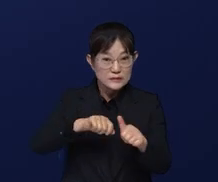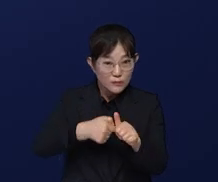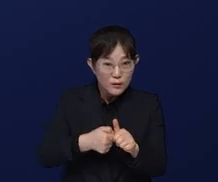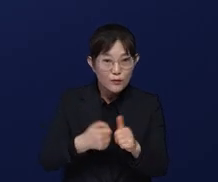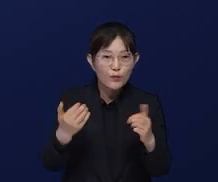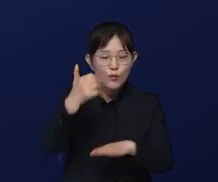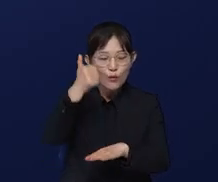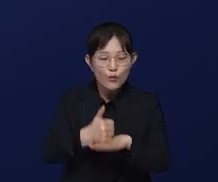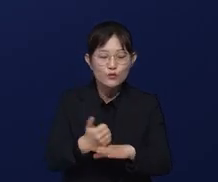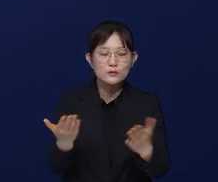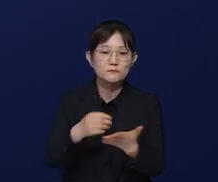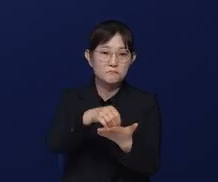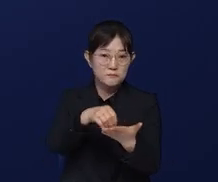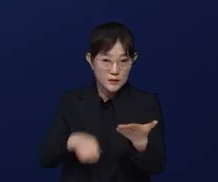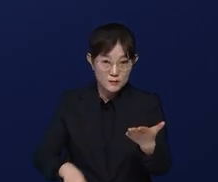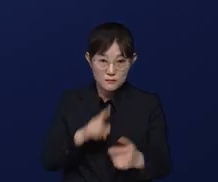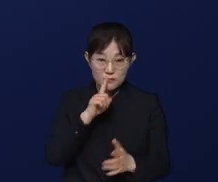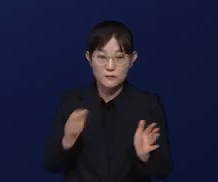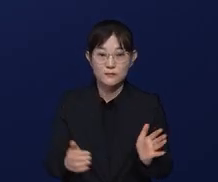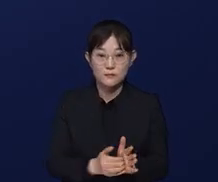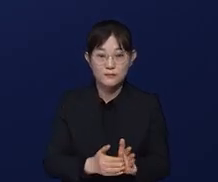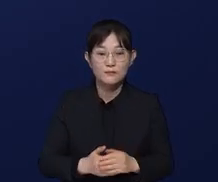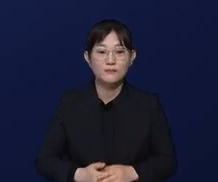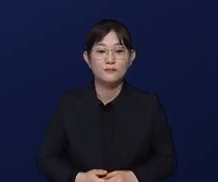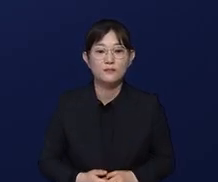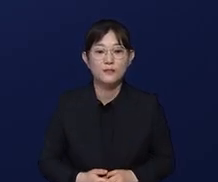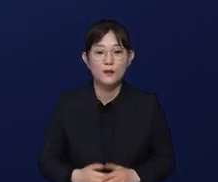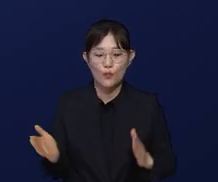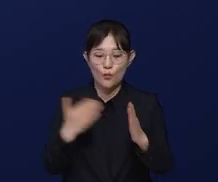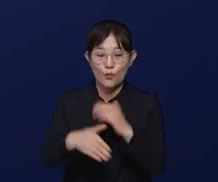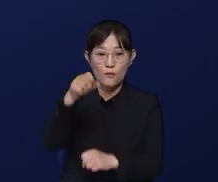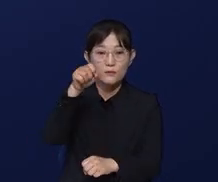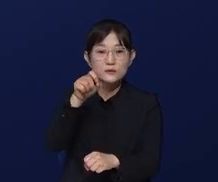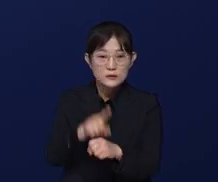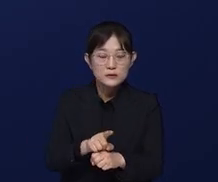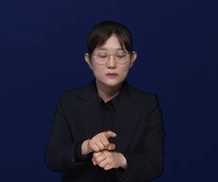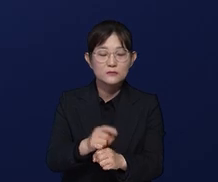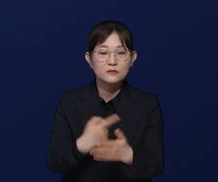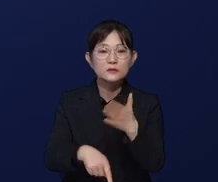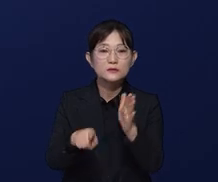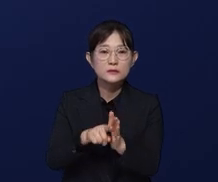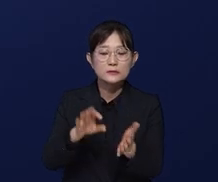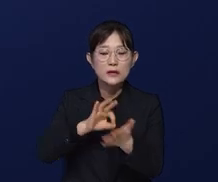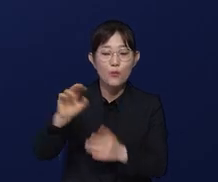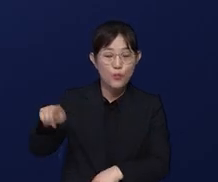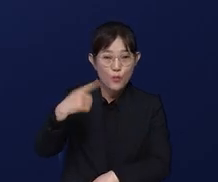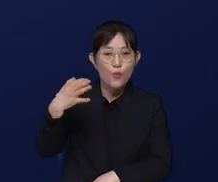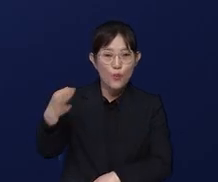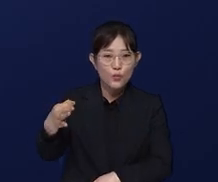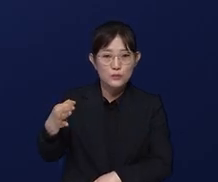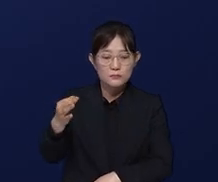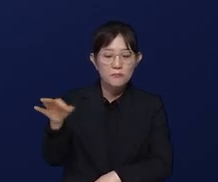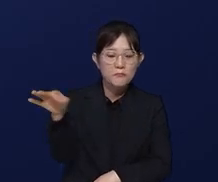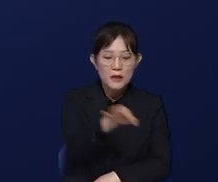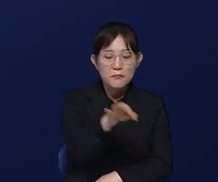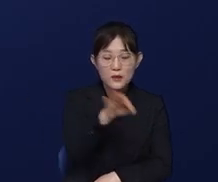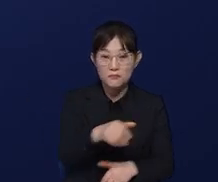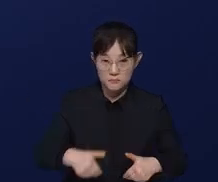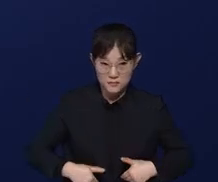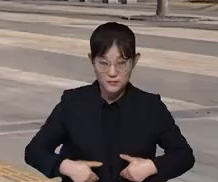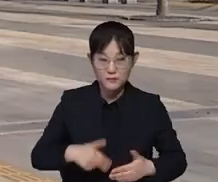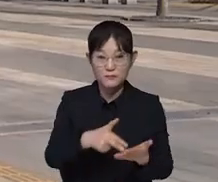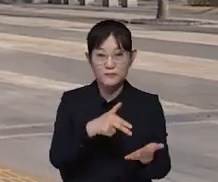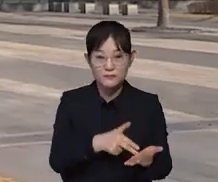뒤 사직했다고 밝혔습니다. 다만 공정성을 위해 사용량에 대한 요금은 청구할 수밖에 없다는